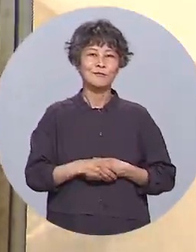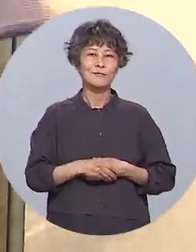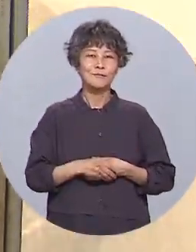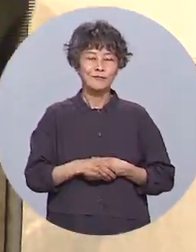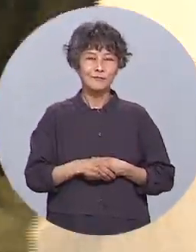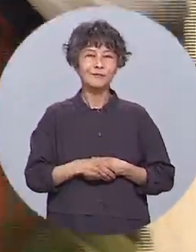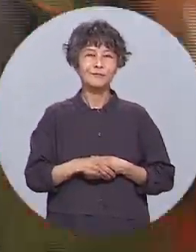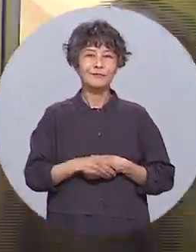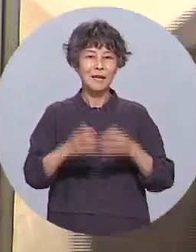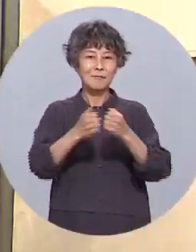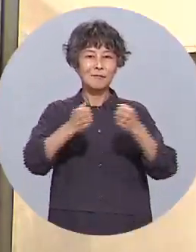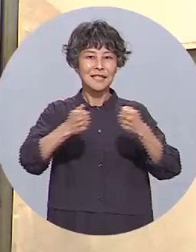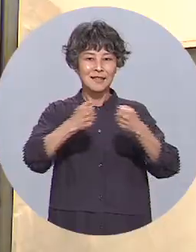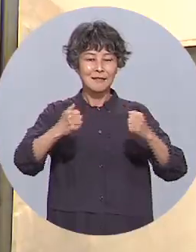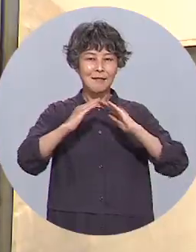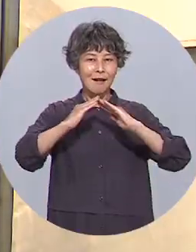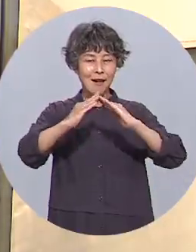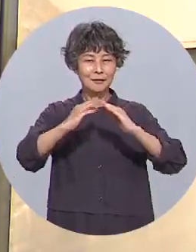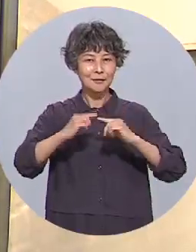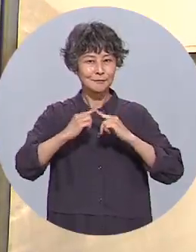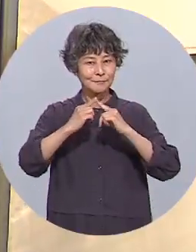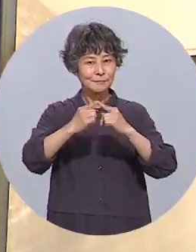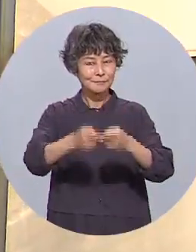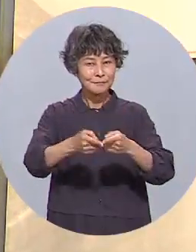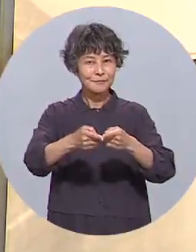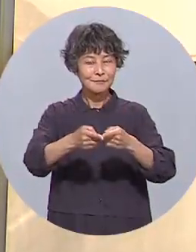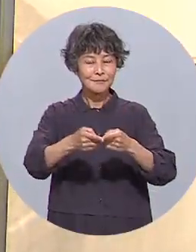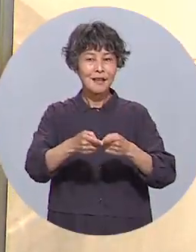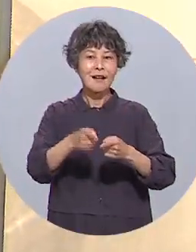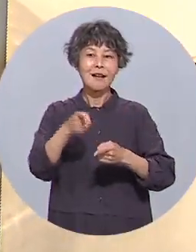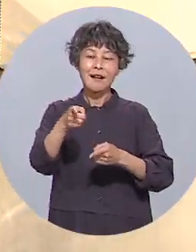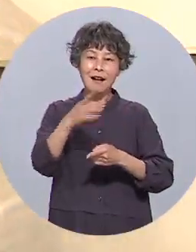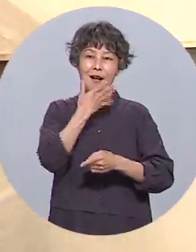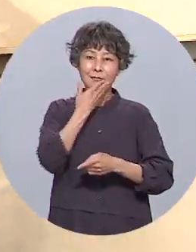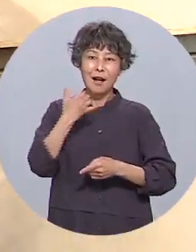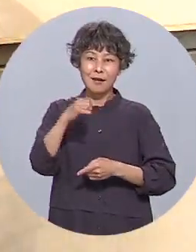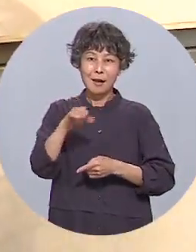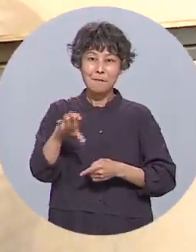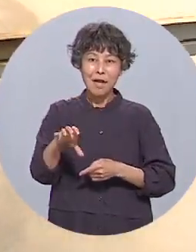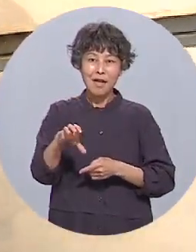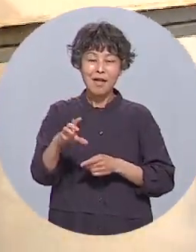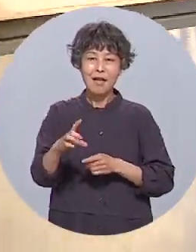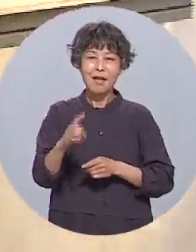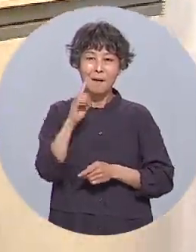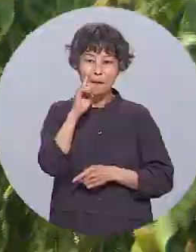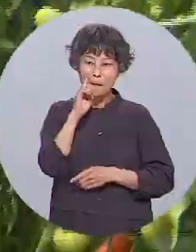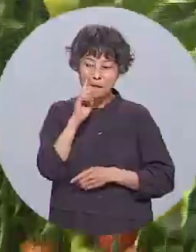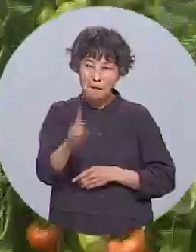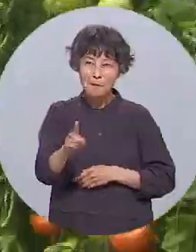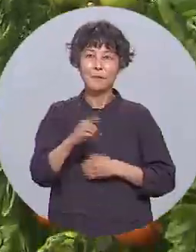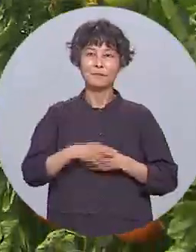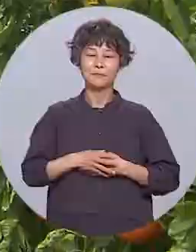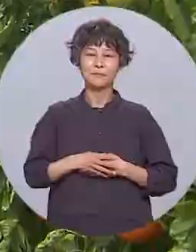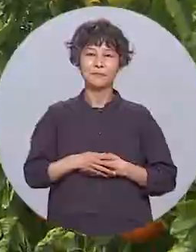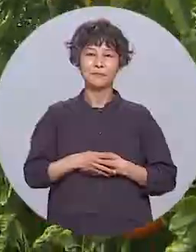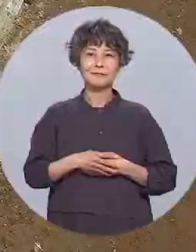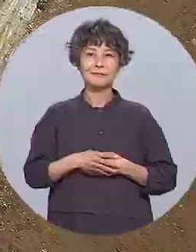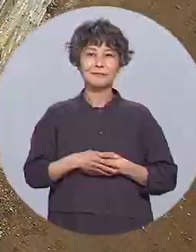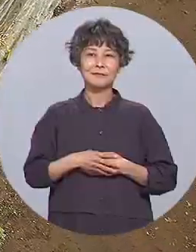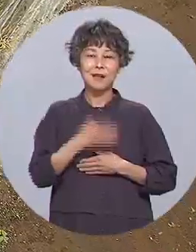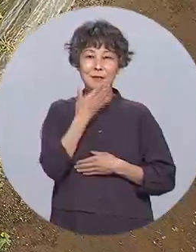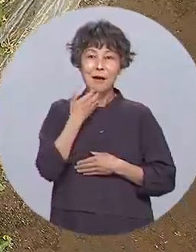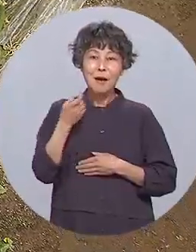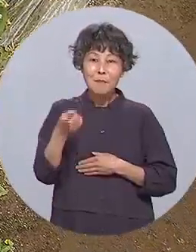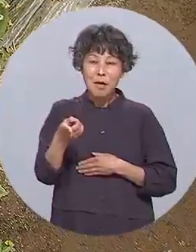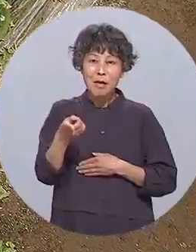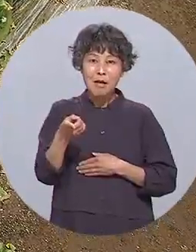消毒をしてからビニールハウスに潜入。ついに馬かんべいとご対面です。 馬かん